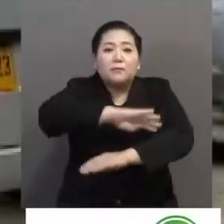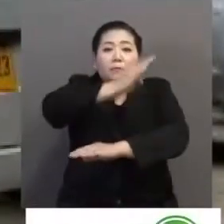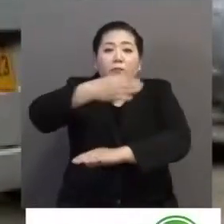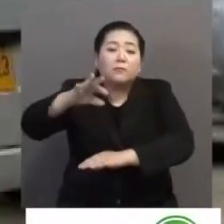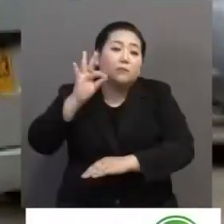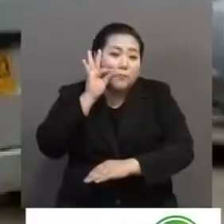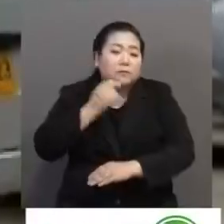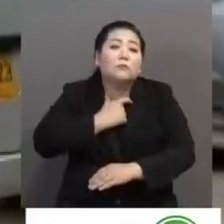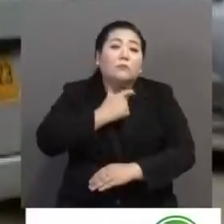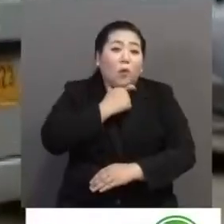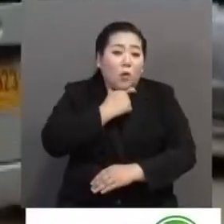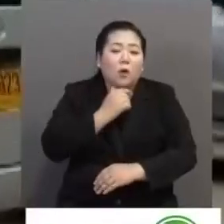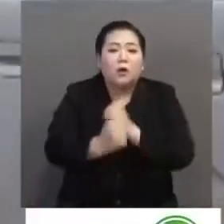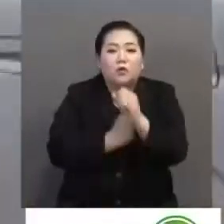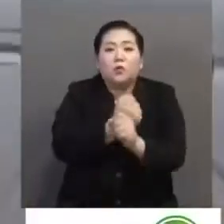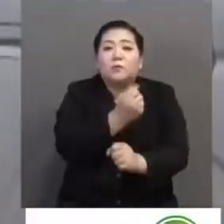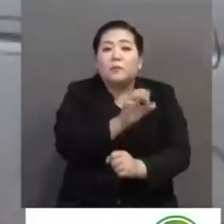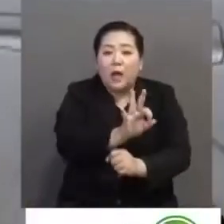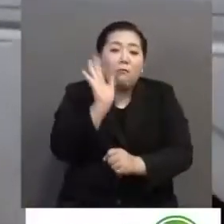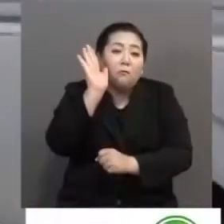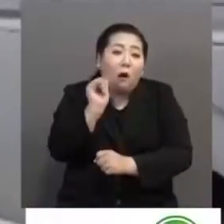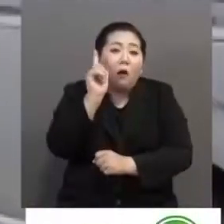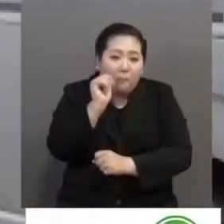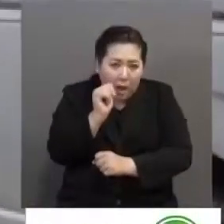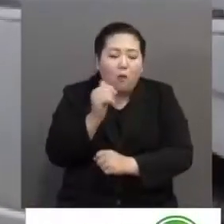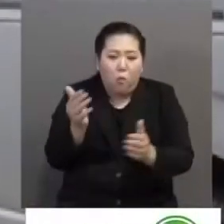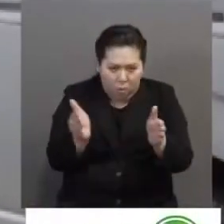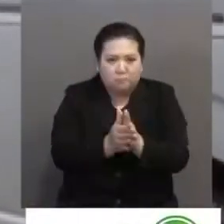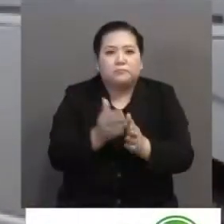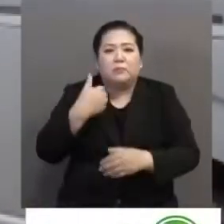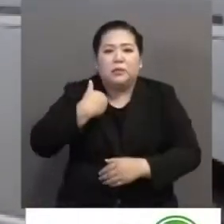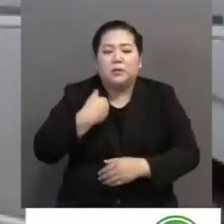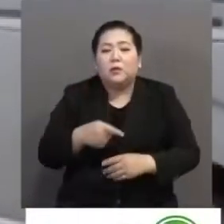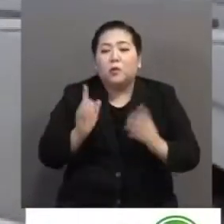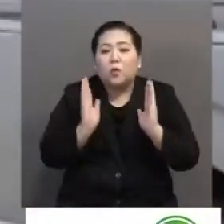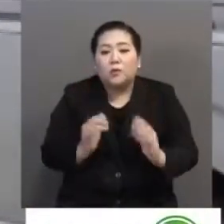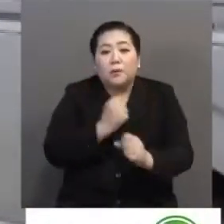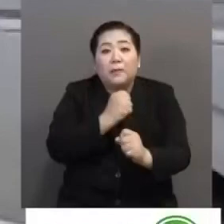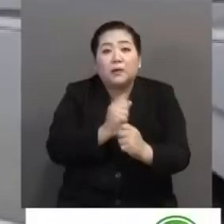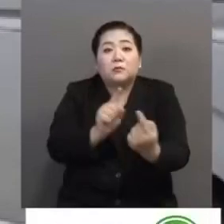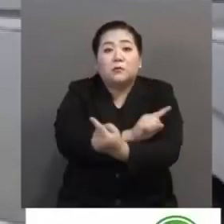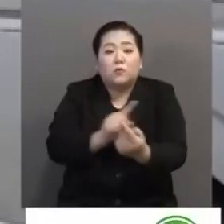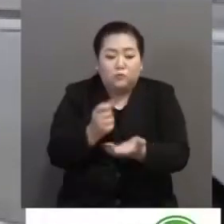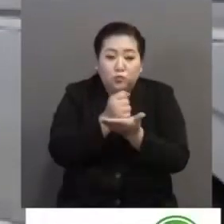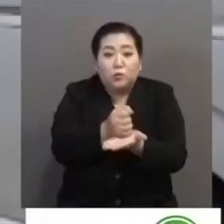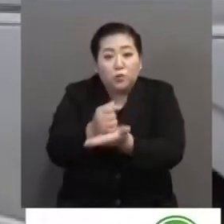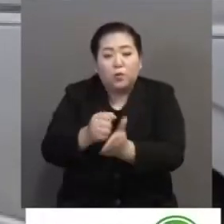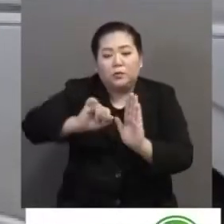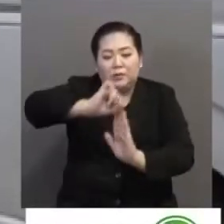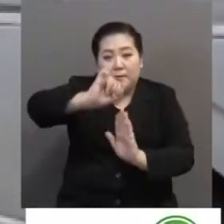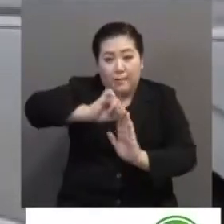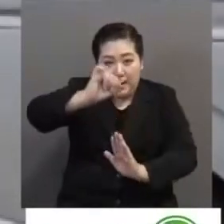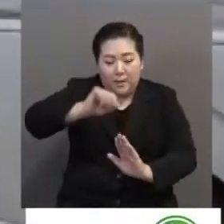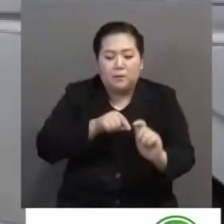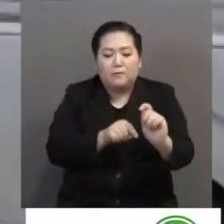ายุ19ปีมาพร้อมกับบิดาเจ้าหน้าที่สังคมสงเคราะห์จังหวัดเชียงใหม่เข้าพบพนักงานสอบสวนสภ.ท่าพลอำเ